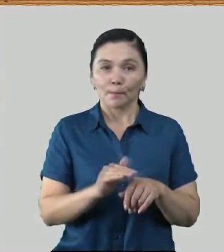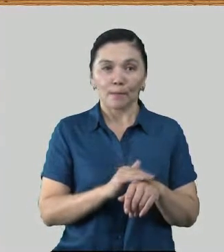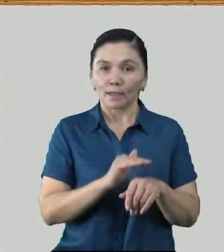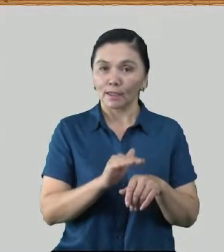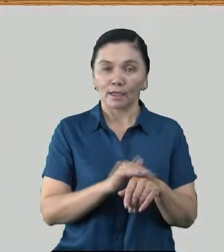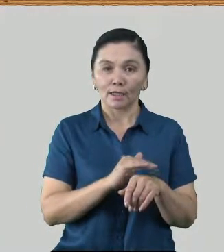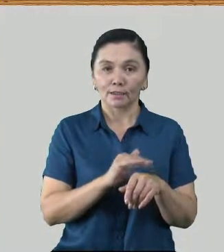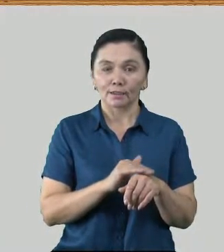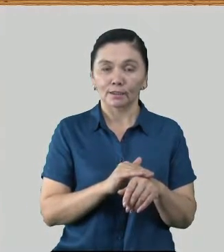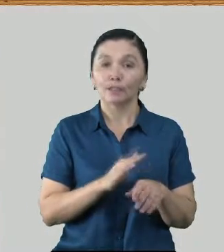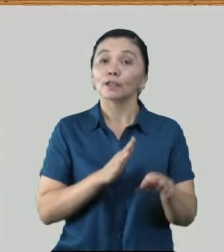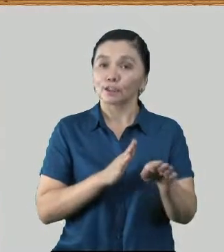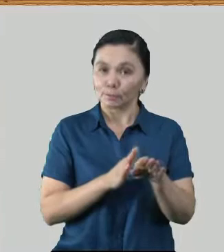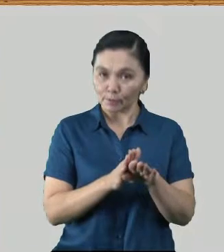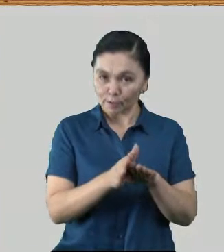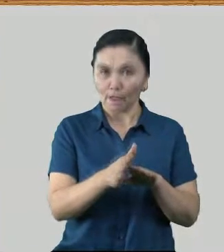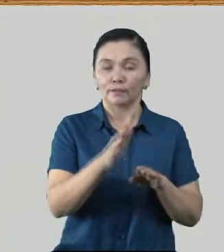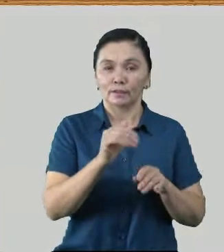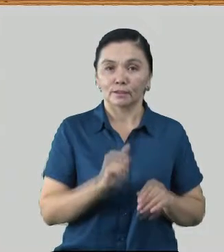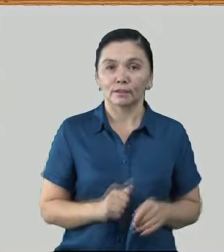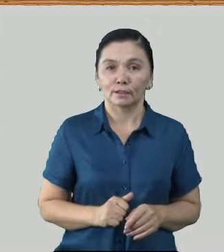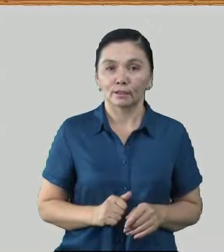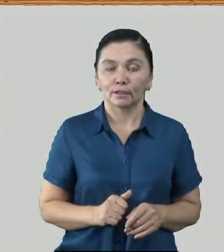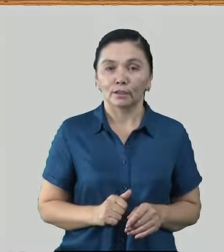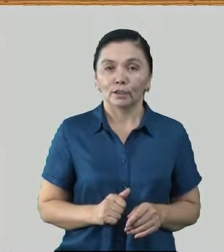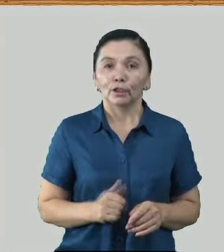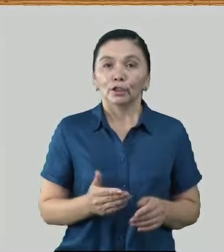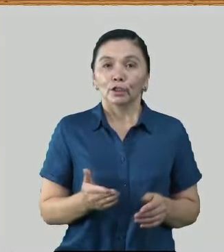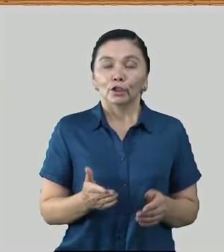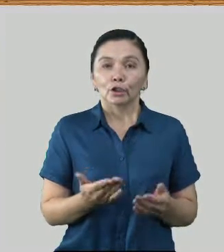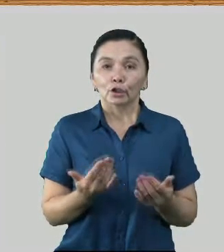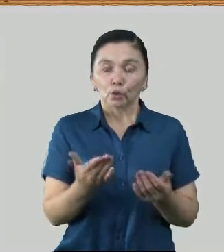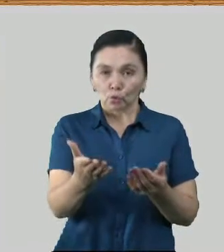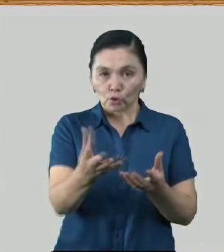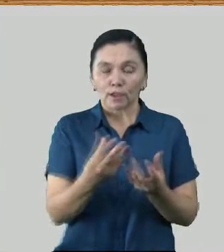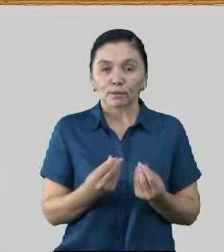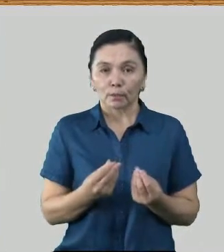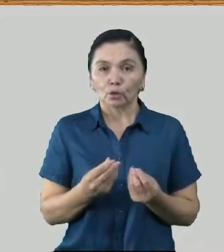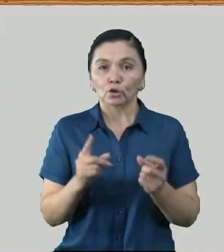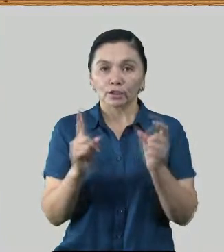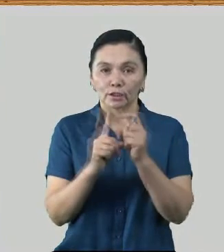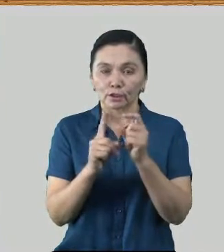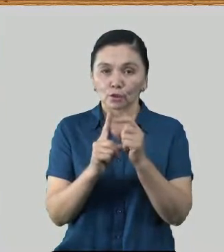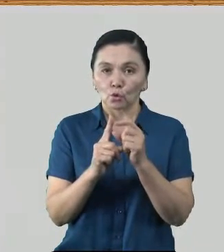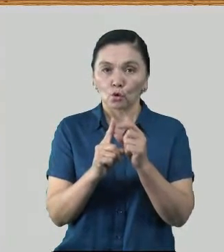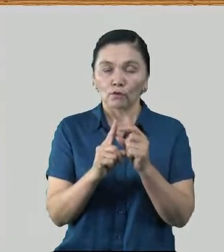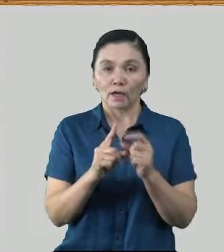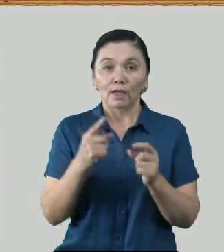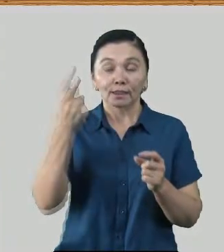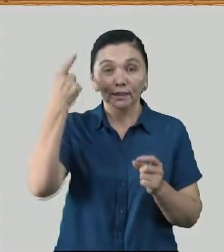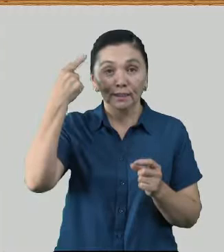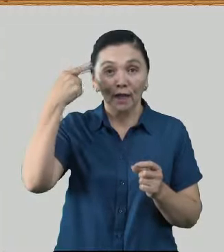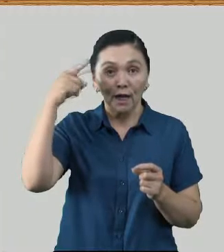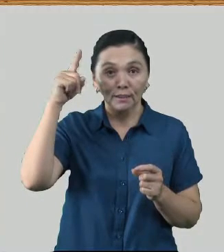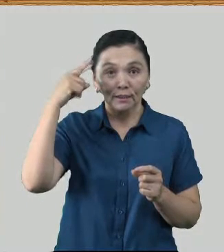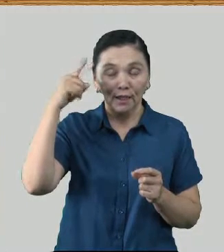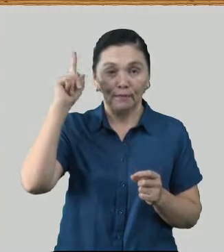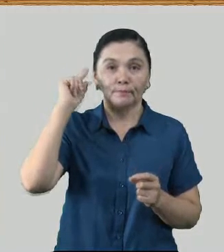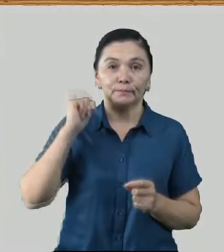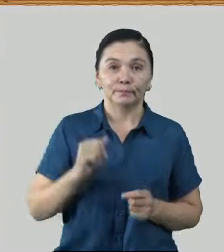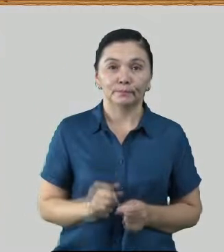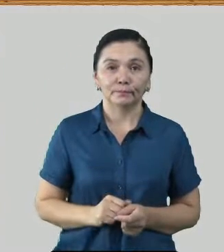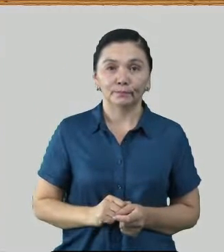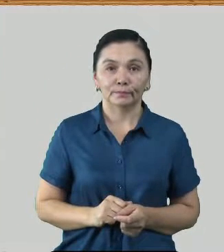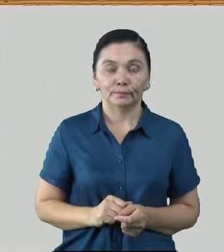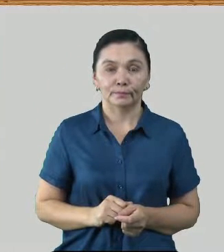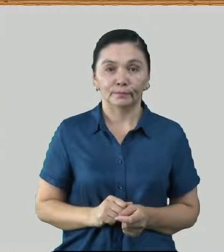Молодцы, справились. И у нас получилось слово «сказка».